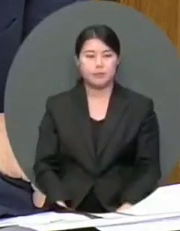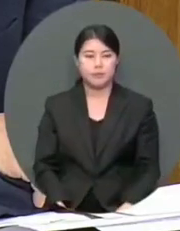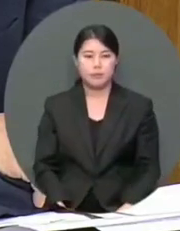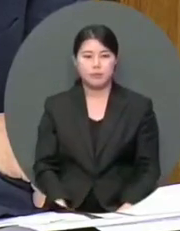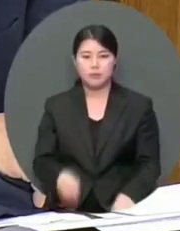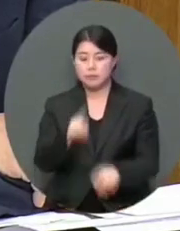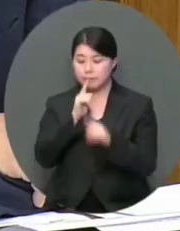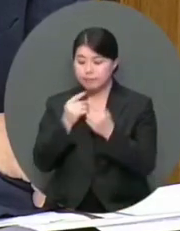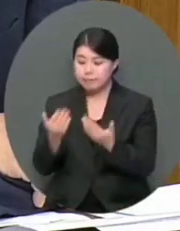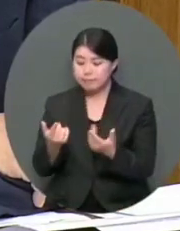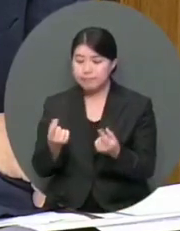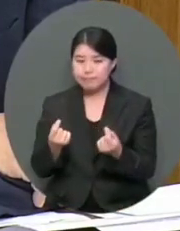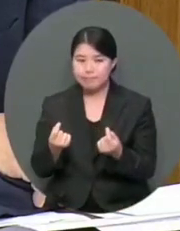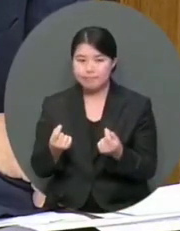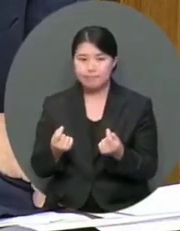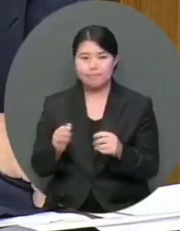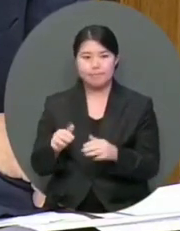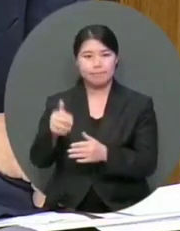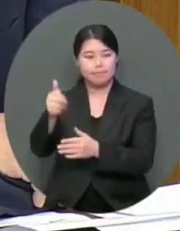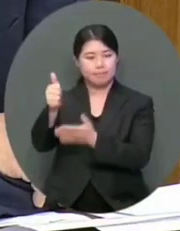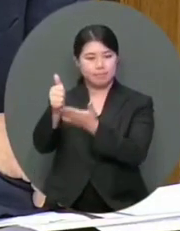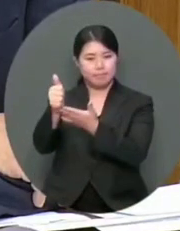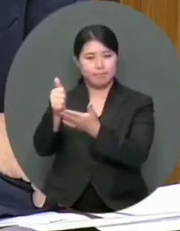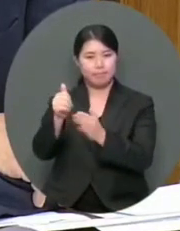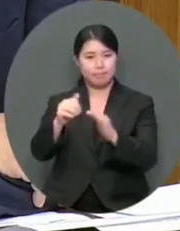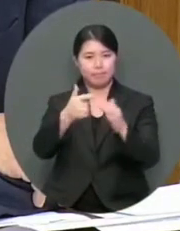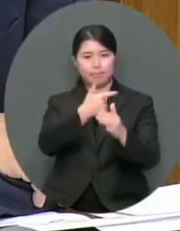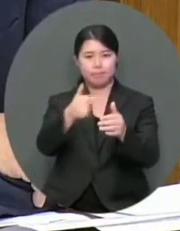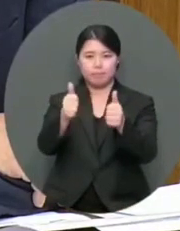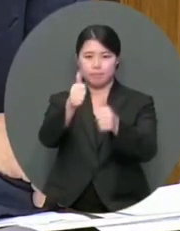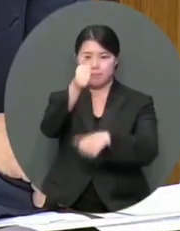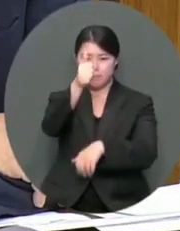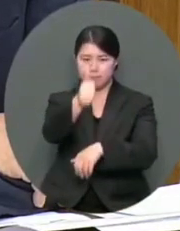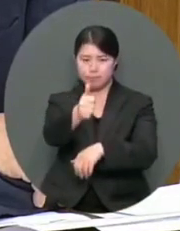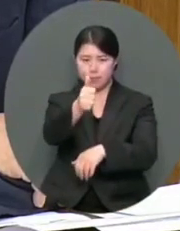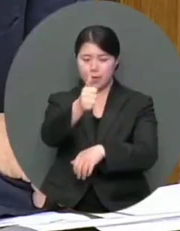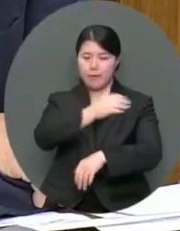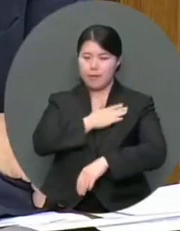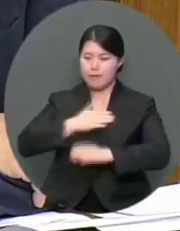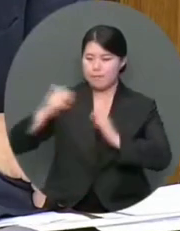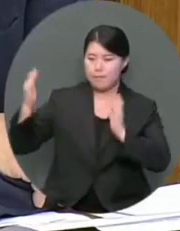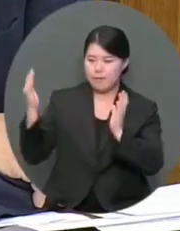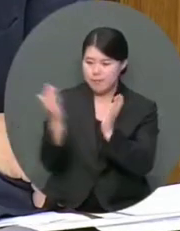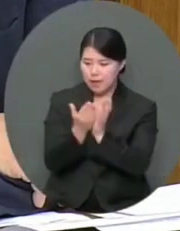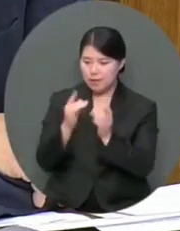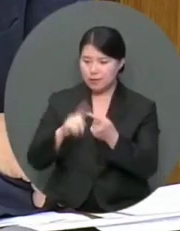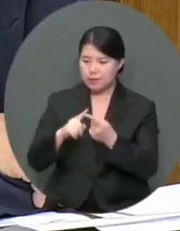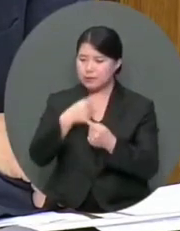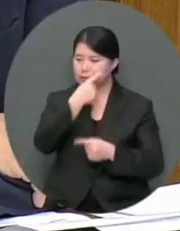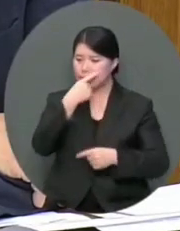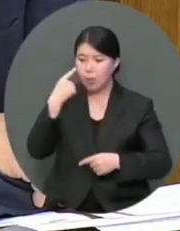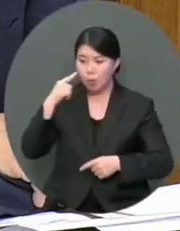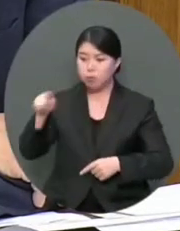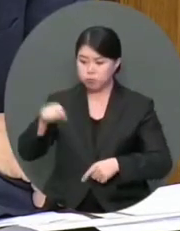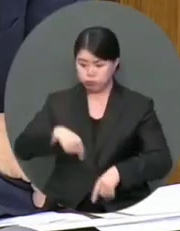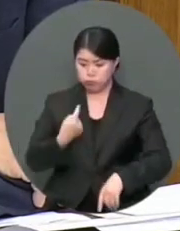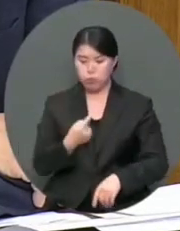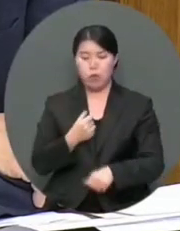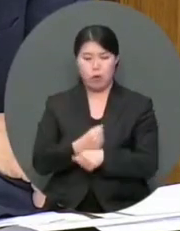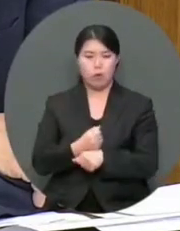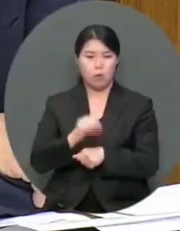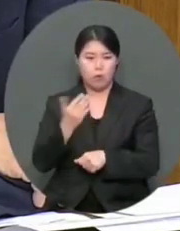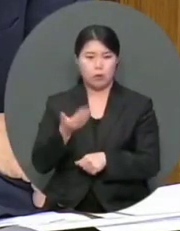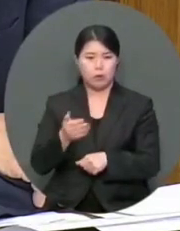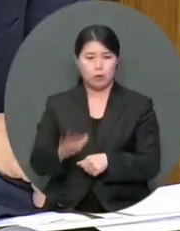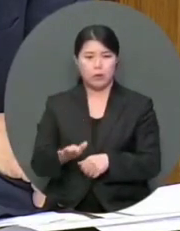예. 후보자가 대법원장으로 적격자임을 후보자가 증명하셔야 됩니다. 근데 증명하지 않으시면 우리